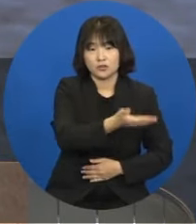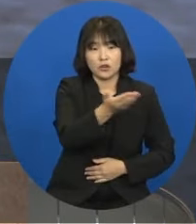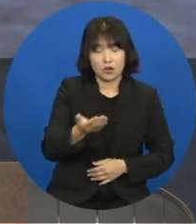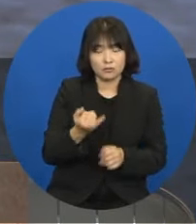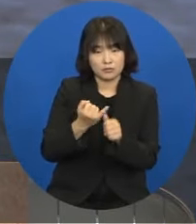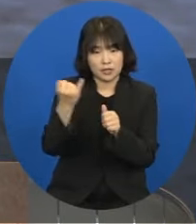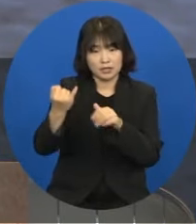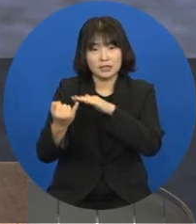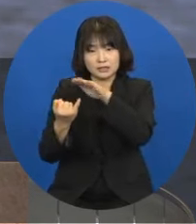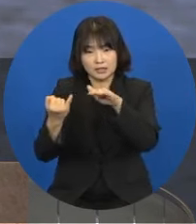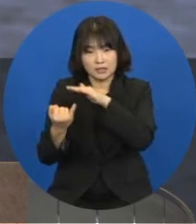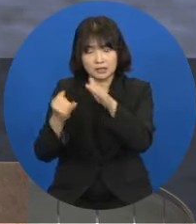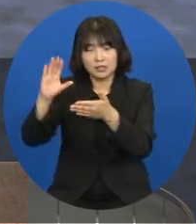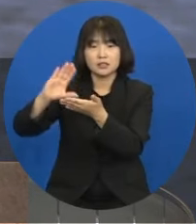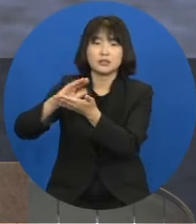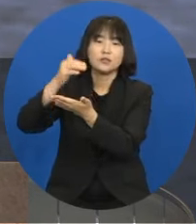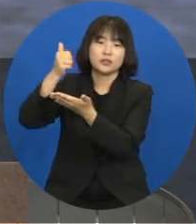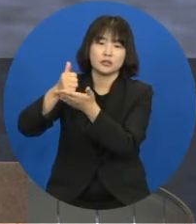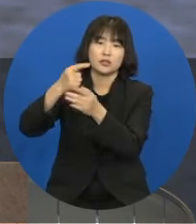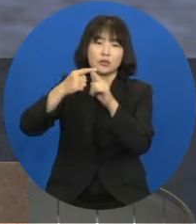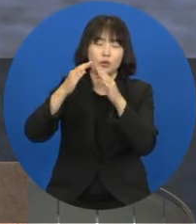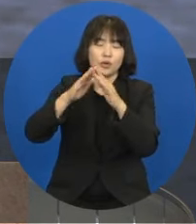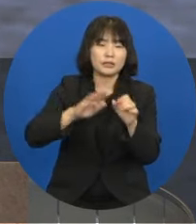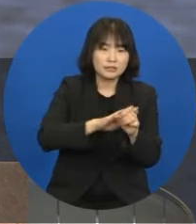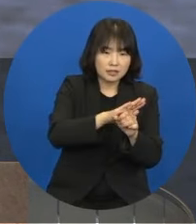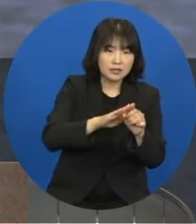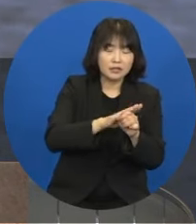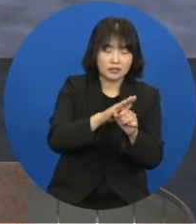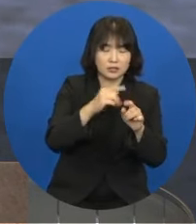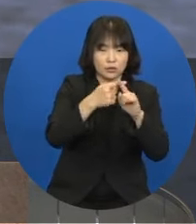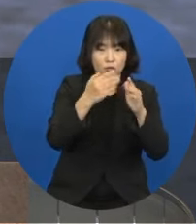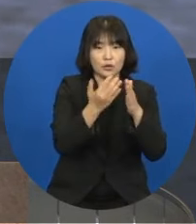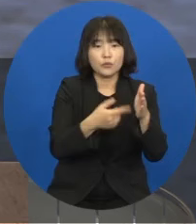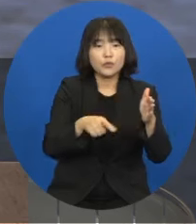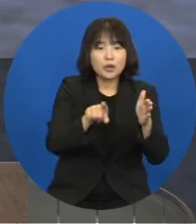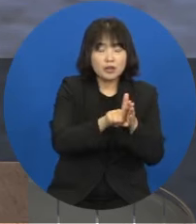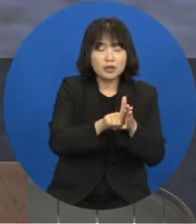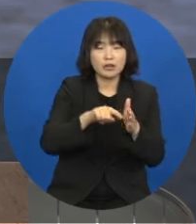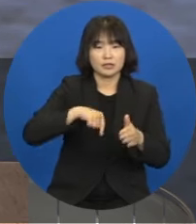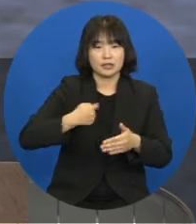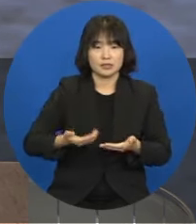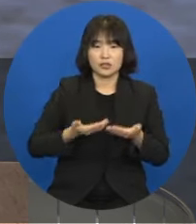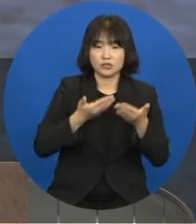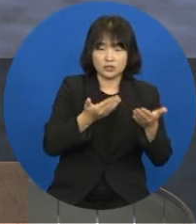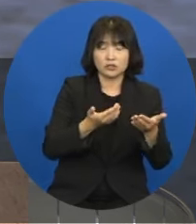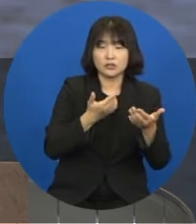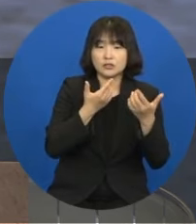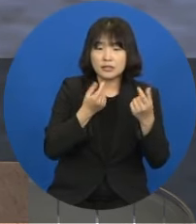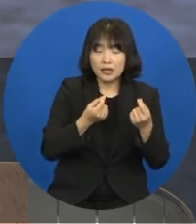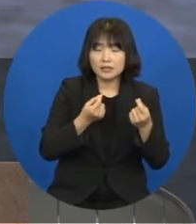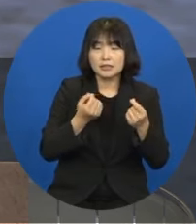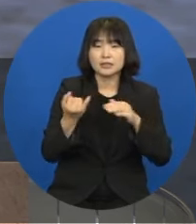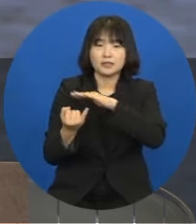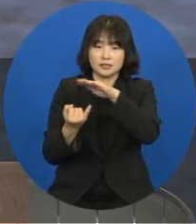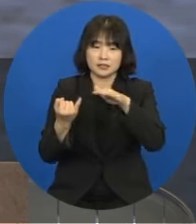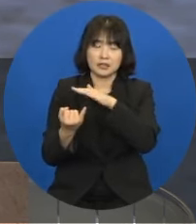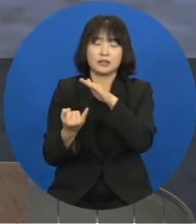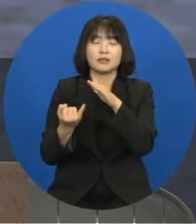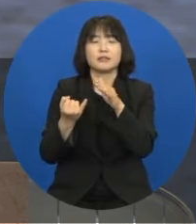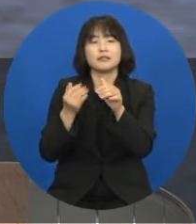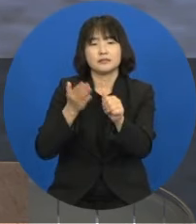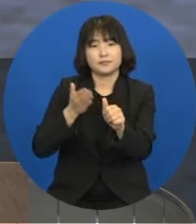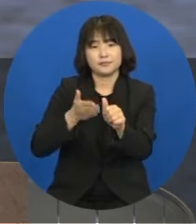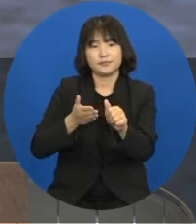여러분, 아내를 사랑하기를 그리스도께서 교회를 사랑하셔서 교회를 위하여 자신을 내주심 같이